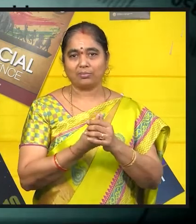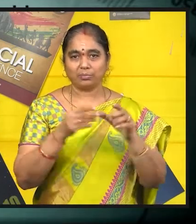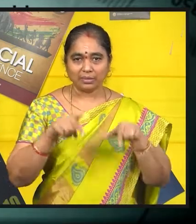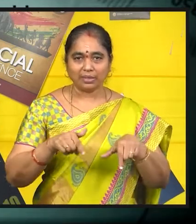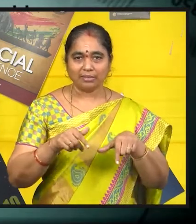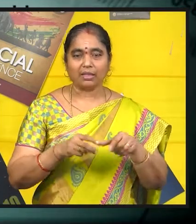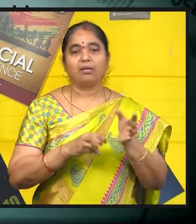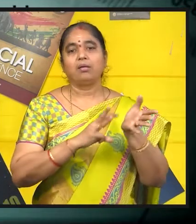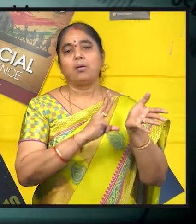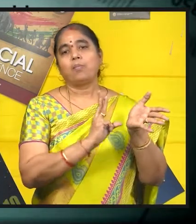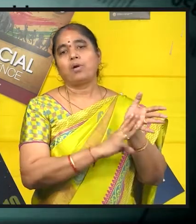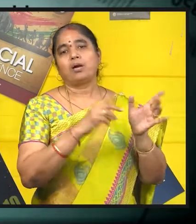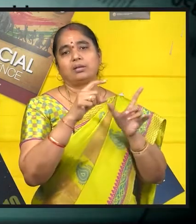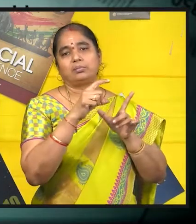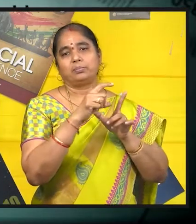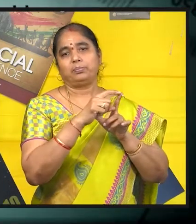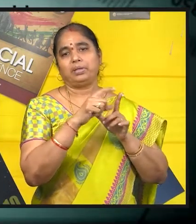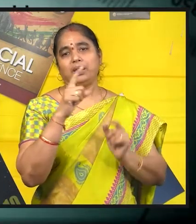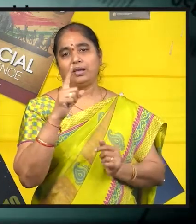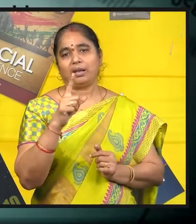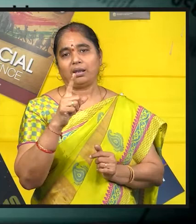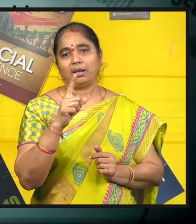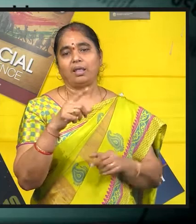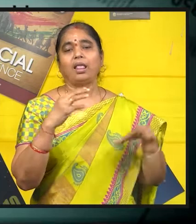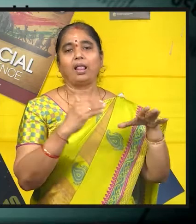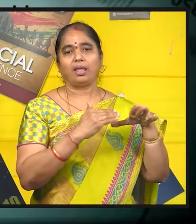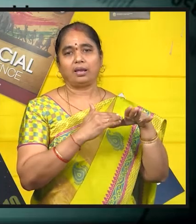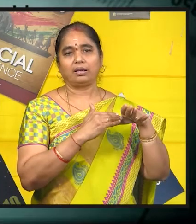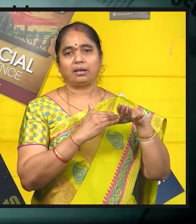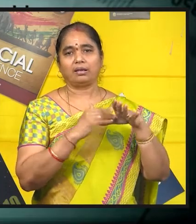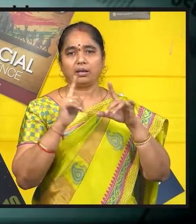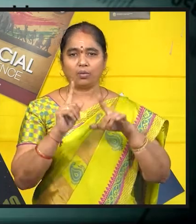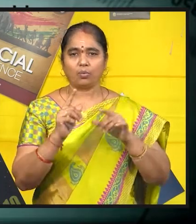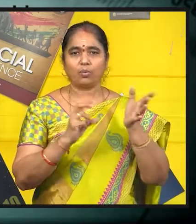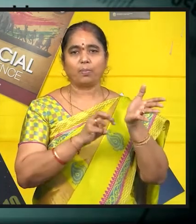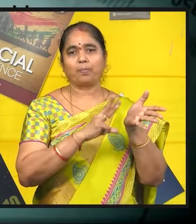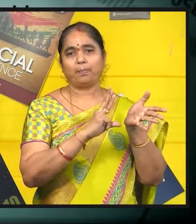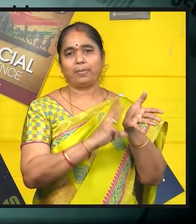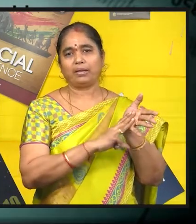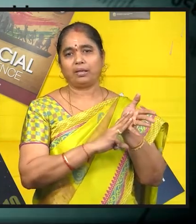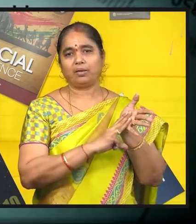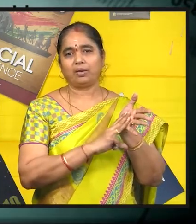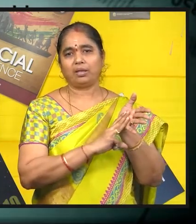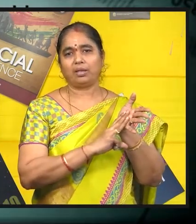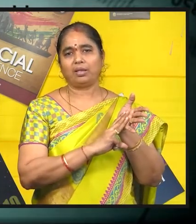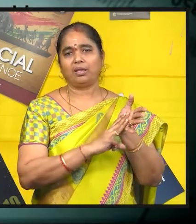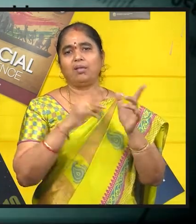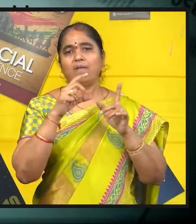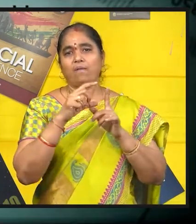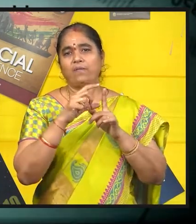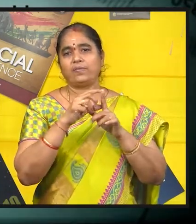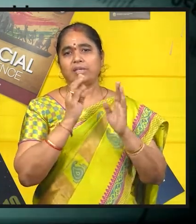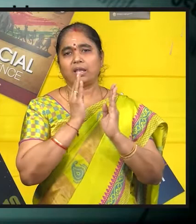இந்த நவீன ஆவர்த்தன விதிப்படி எலக்ட்ரான்கள் தான் ஒரு தனிமத்தினுடைய இயற்பியல்